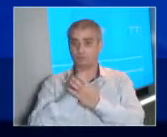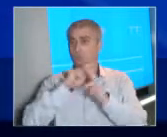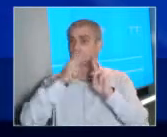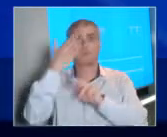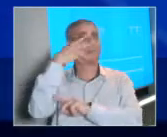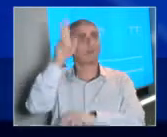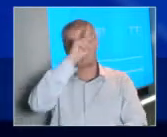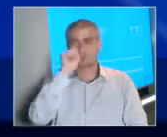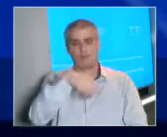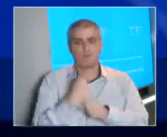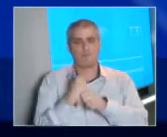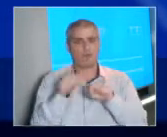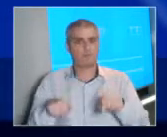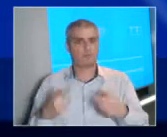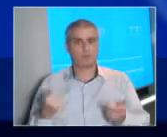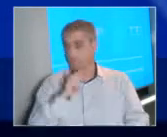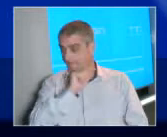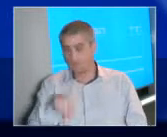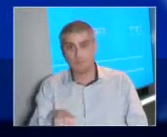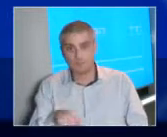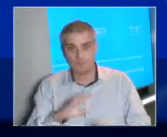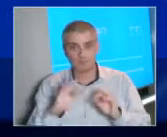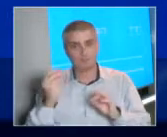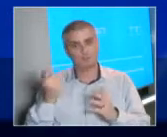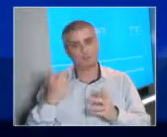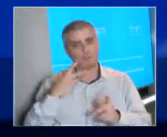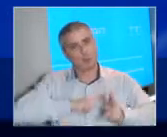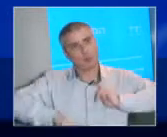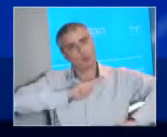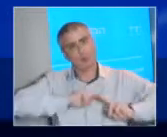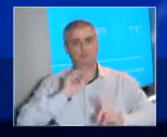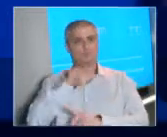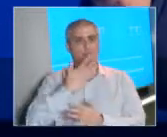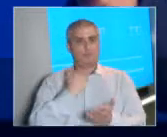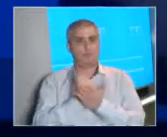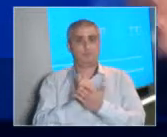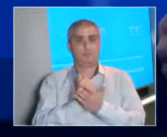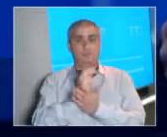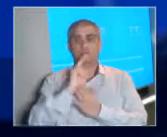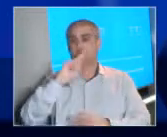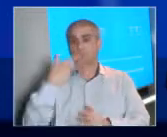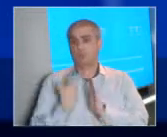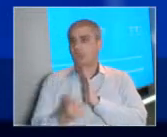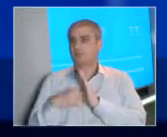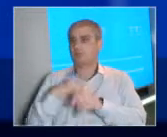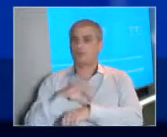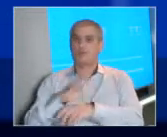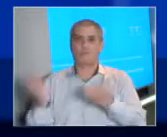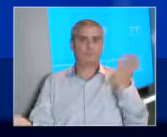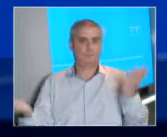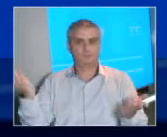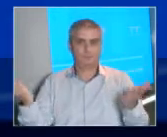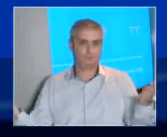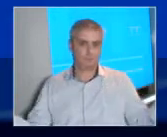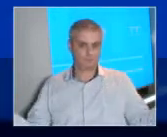ה-OECD לבוא ולעבוד כאן. הם מגיעים לכאן, מתחילים לעשות להם ויה דולורוזה בשביל להיות מוסמכים, ומצד השני, חסרים לנו רופאים. אני מניח